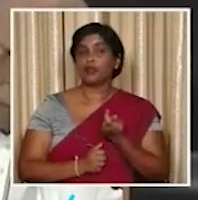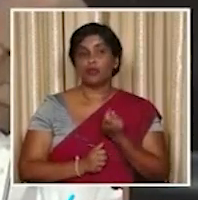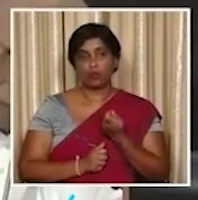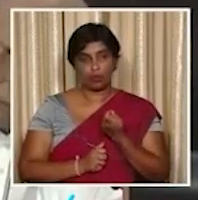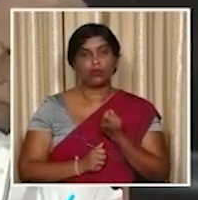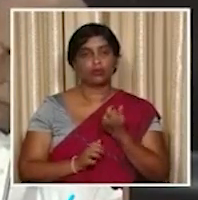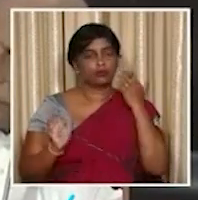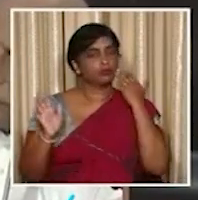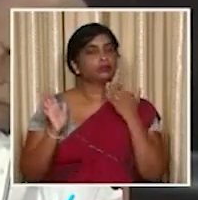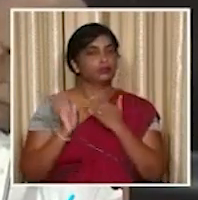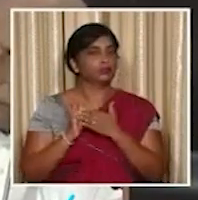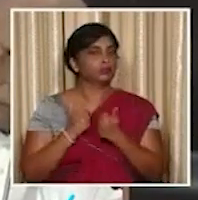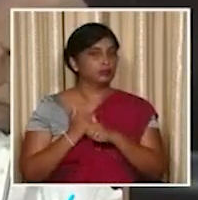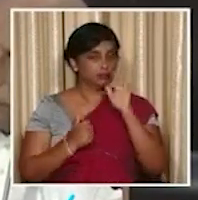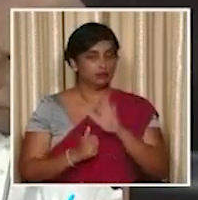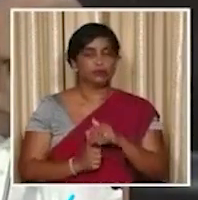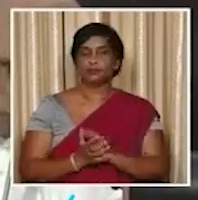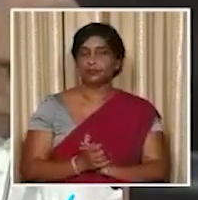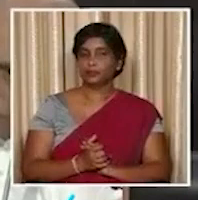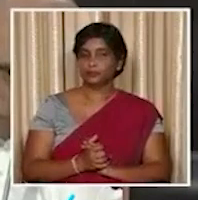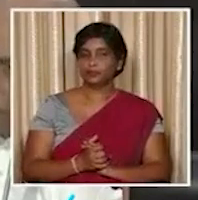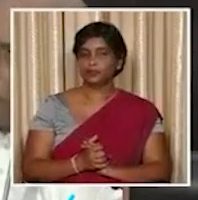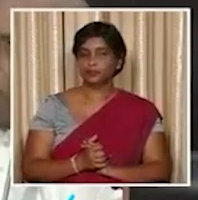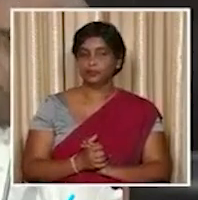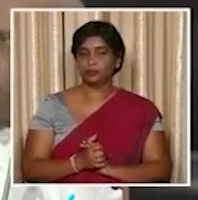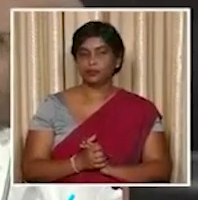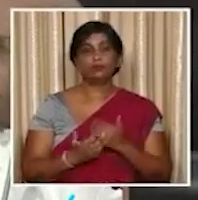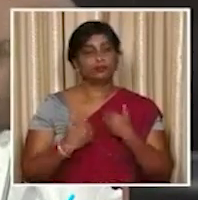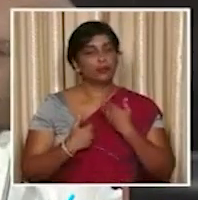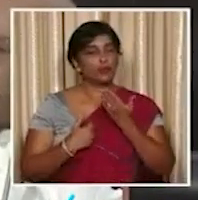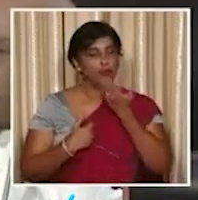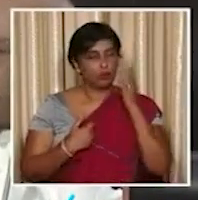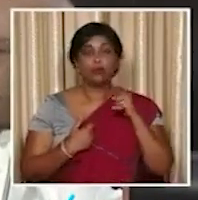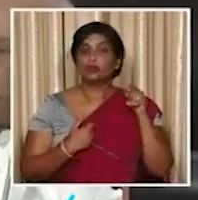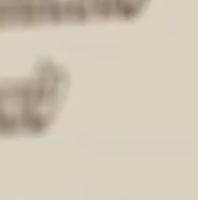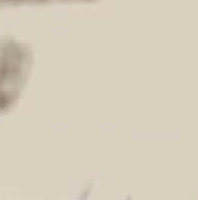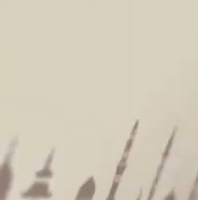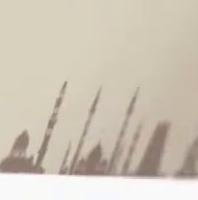පොෆසරියක් නිර්මාණය වෙනවා. You can leverage to 250 billion.